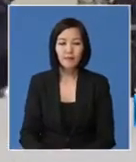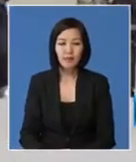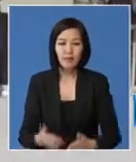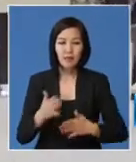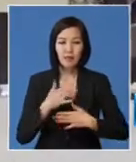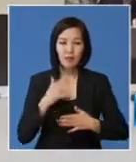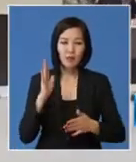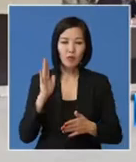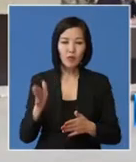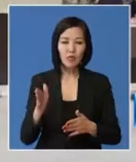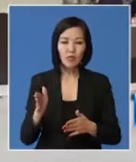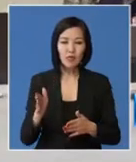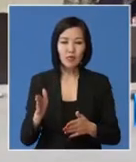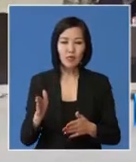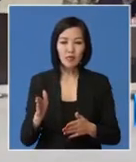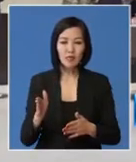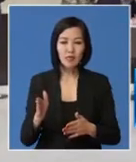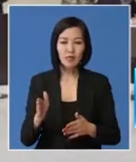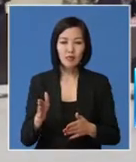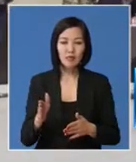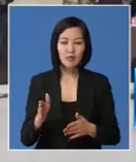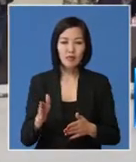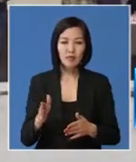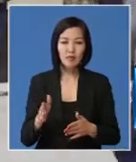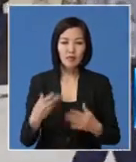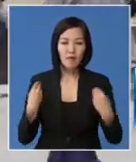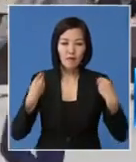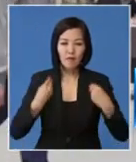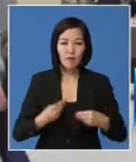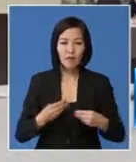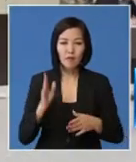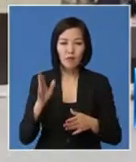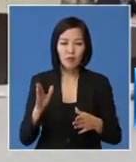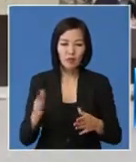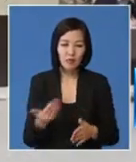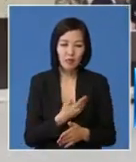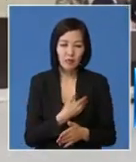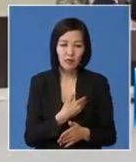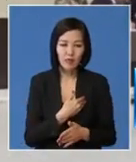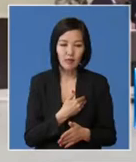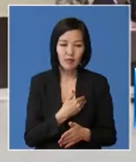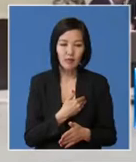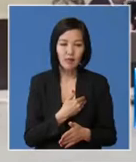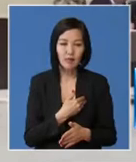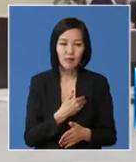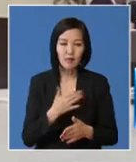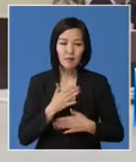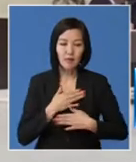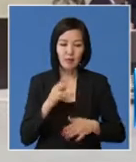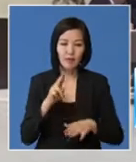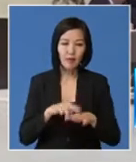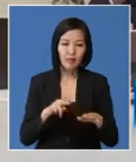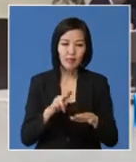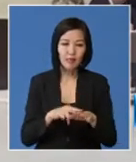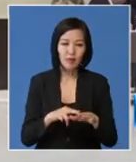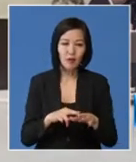Мен болашақта дәл осы форманы болашақта кигім келеді. Яғни мен полиция